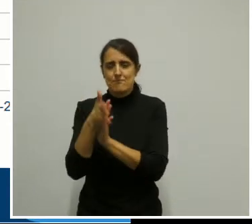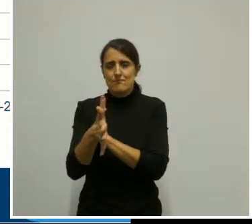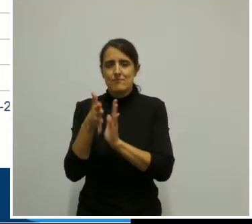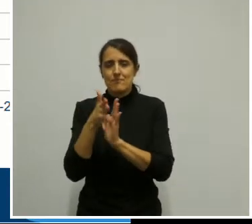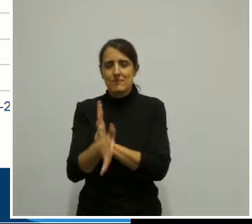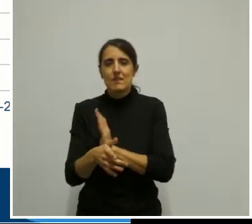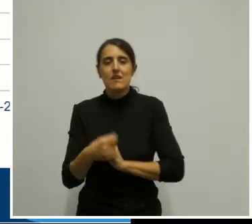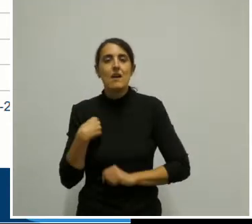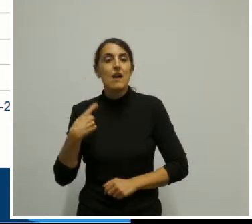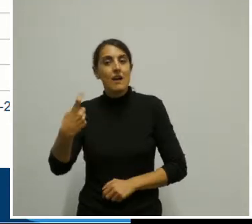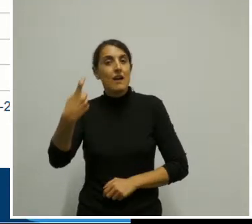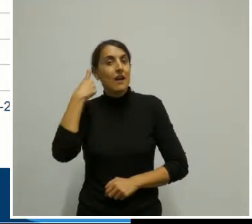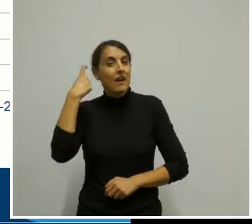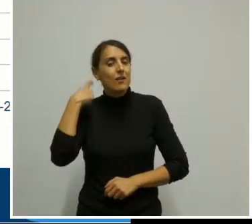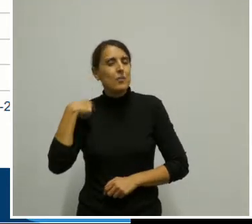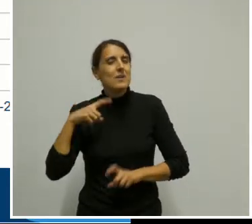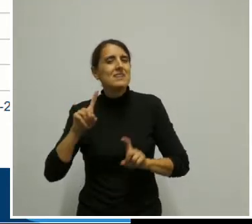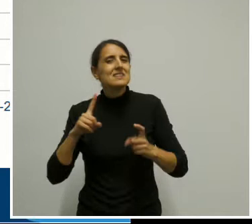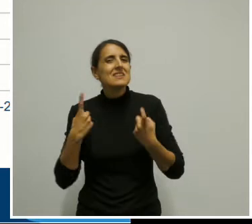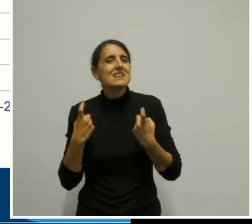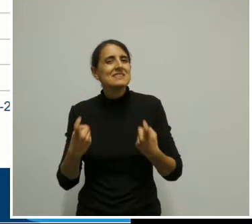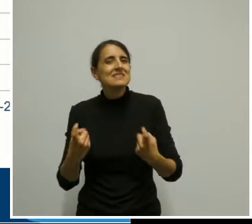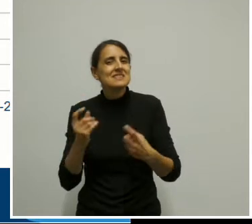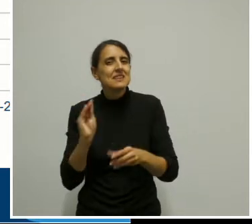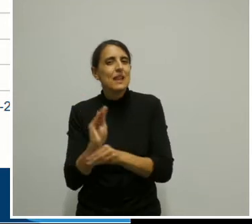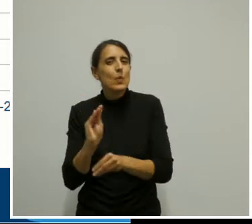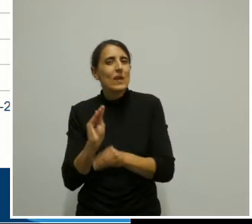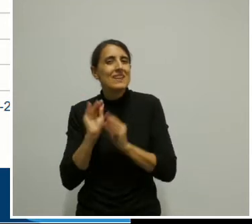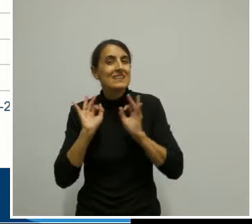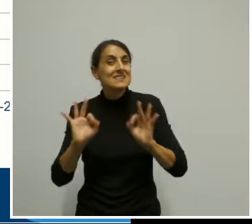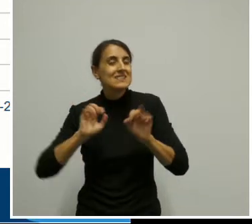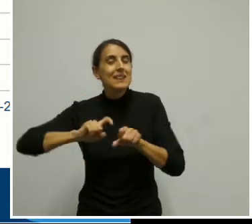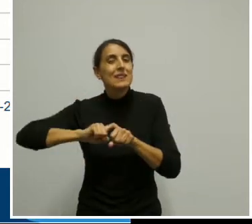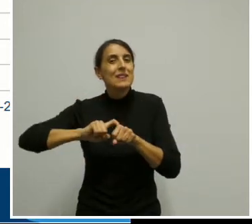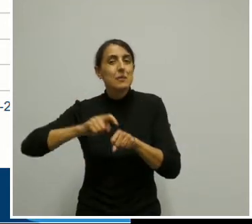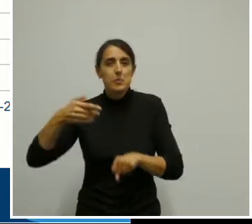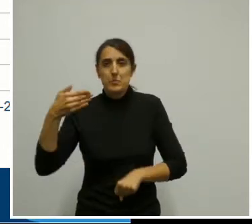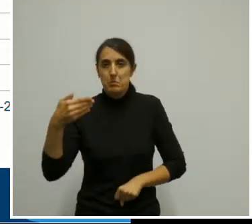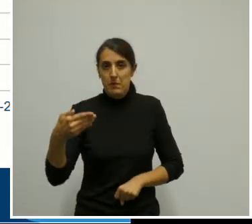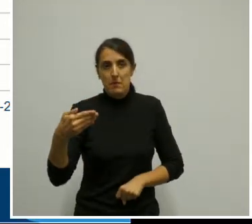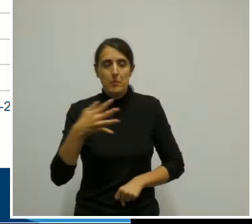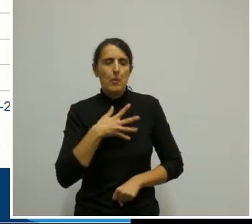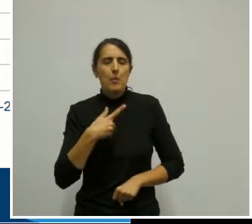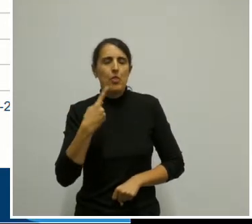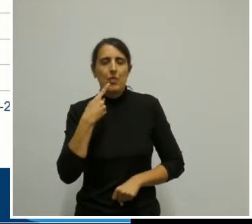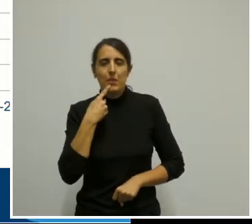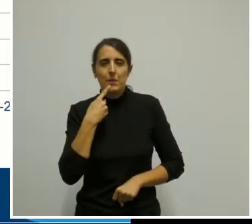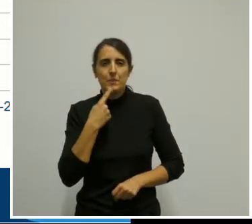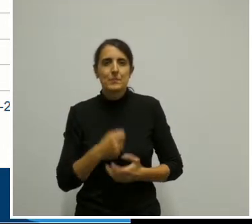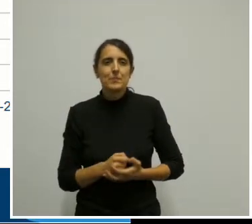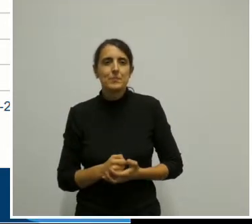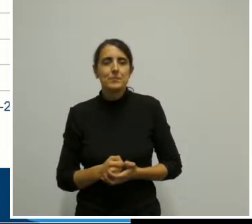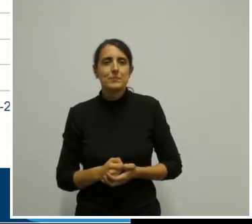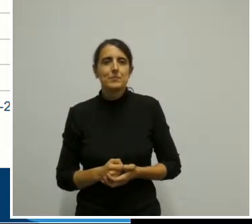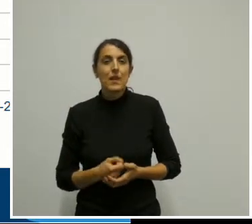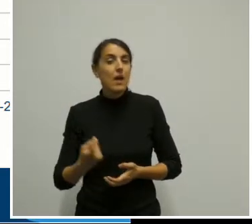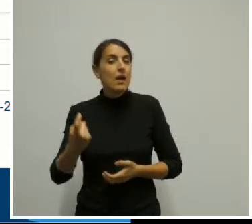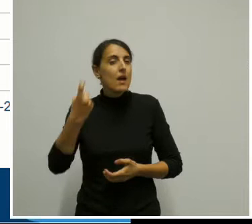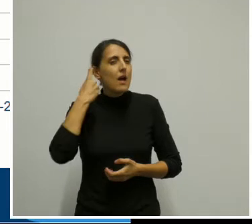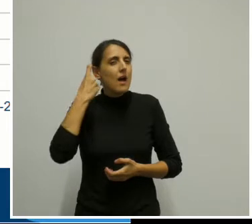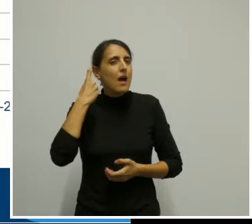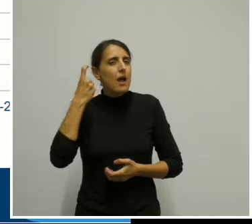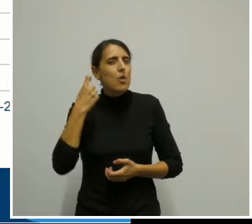l'alumnat que diem també de necessitats educatives tipus B. Aquests alumnes són els que estan lligats amb